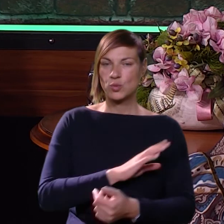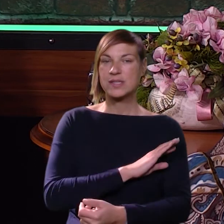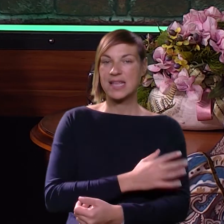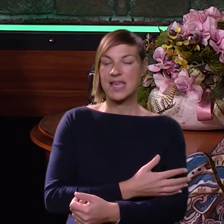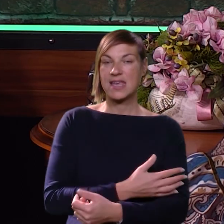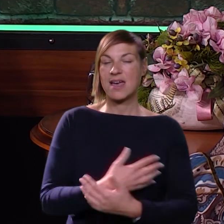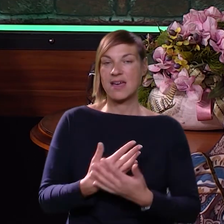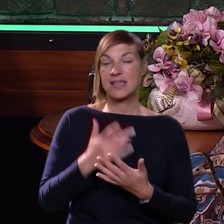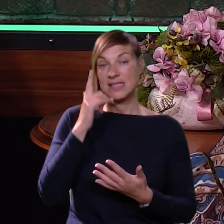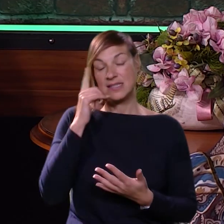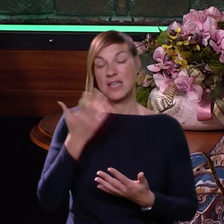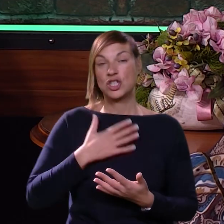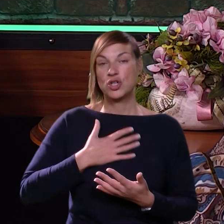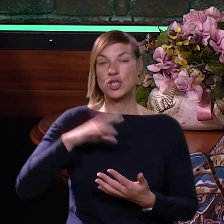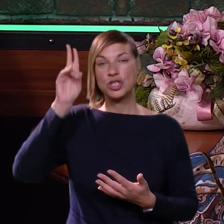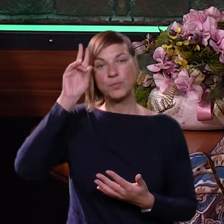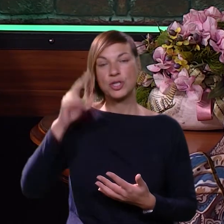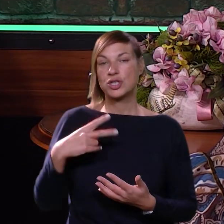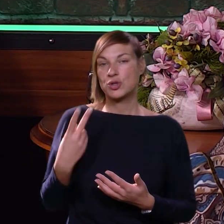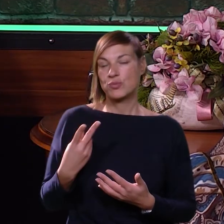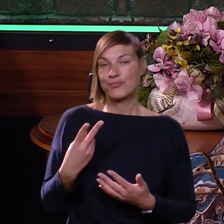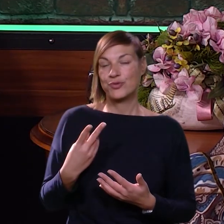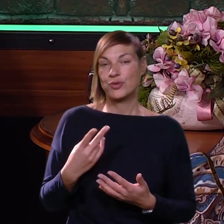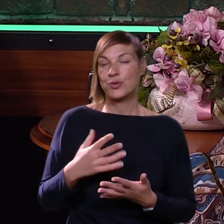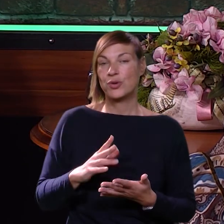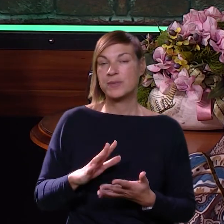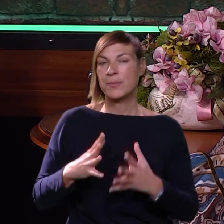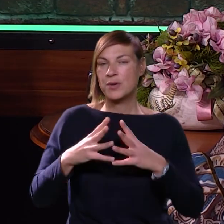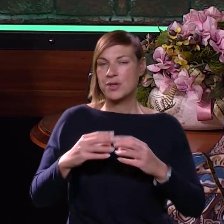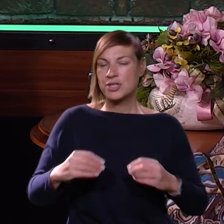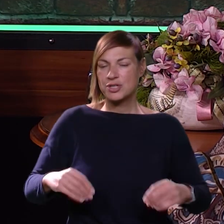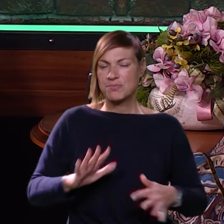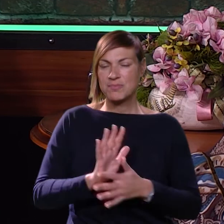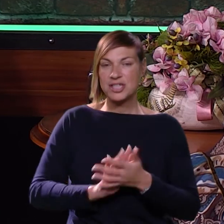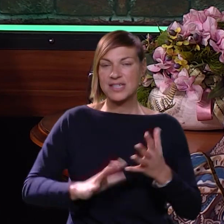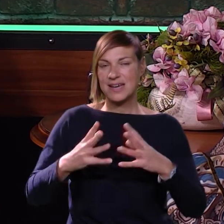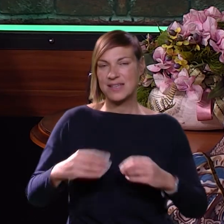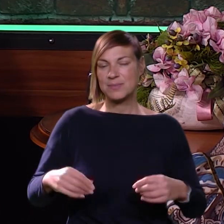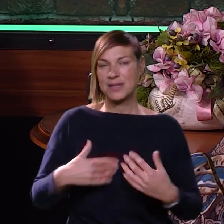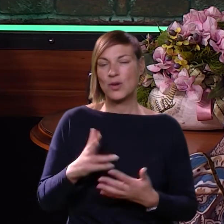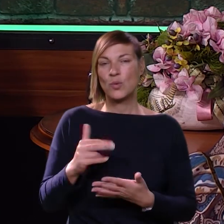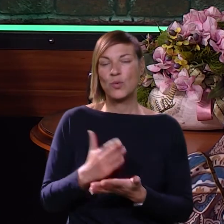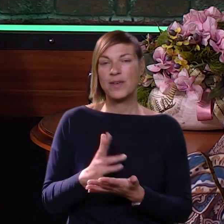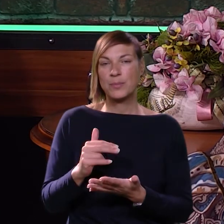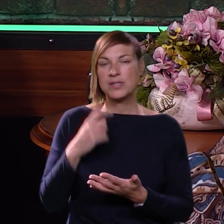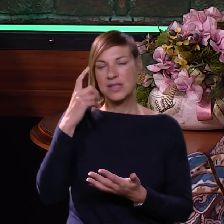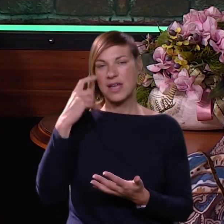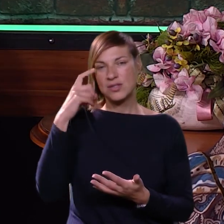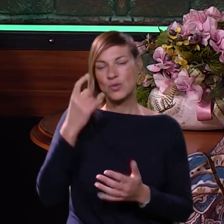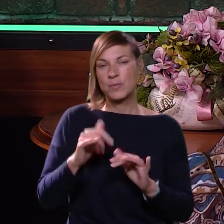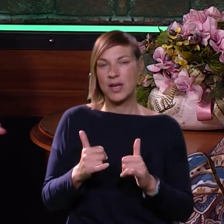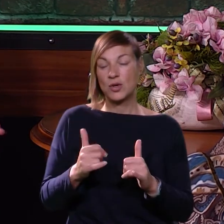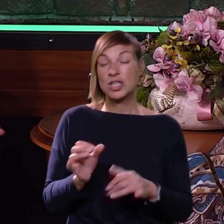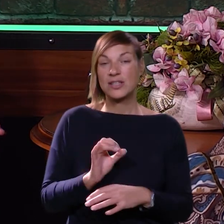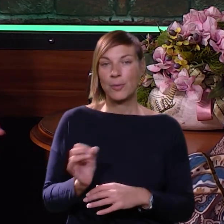ste jaki i znaš ono što hoćeš, možeš, u drugom trenu se počneš raspadati jer u stvari uvijek postoji ta nekakva